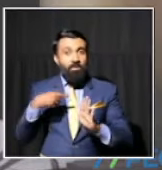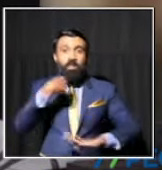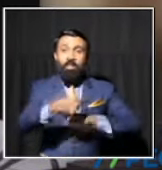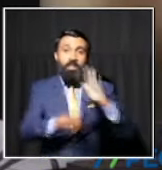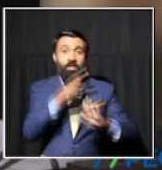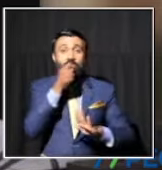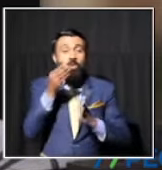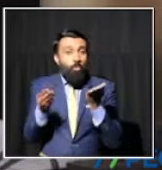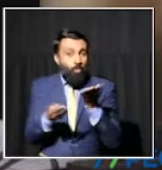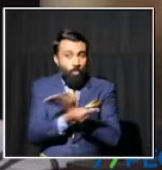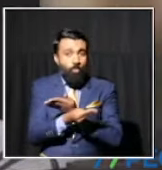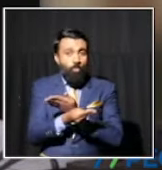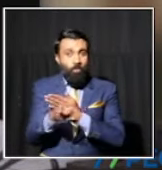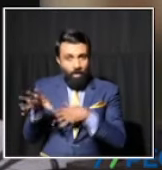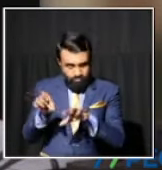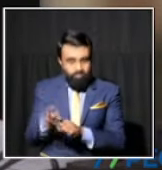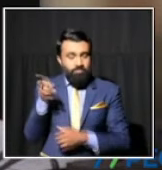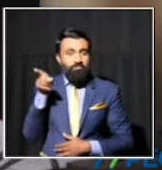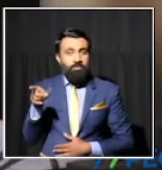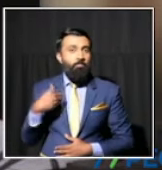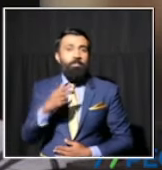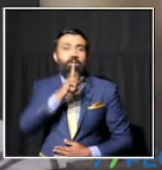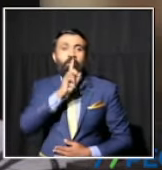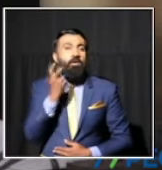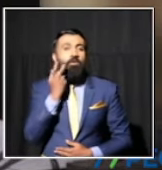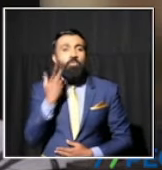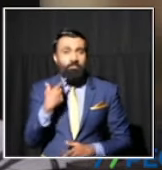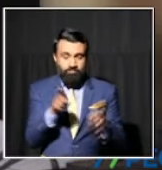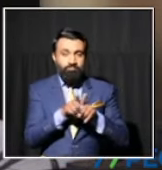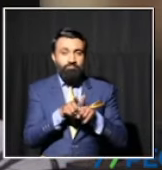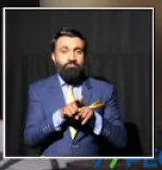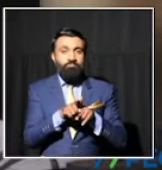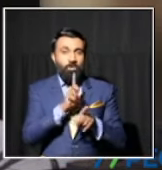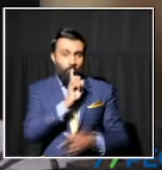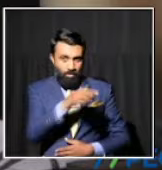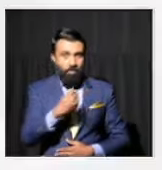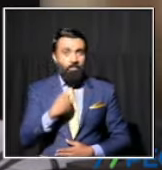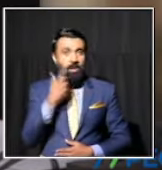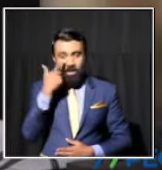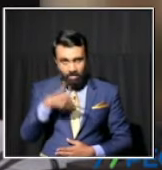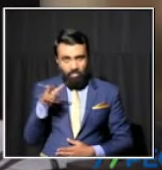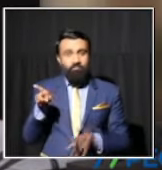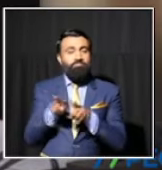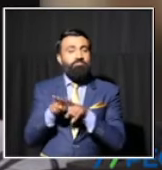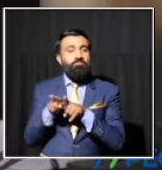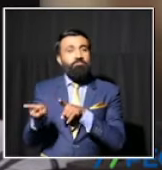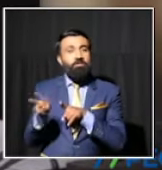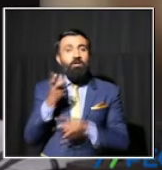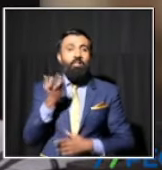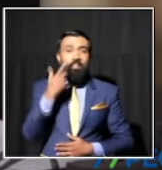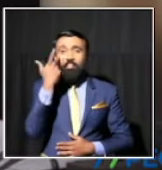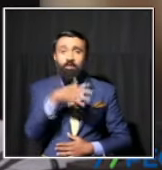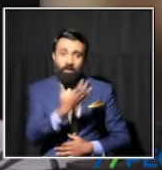යටින් අම්මගේ අප්පගේ බූදලද මේ රට? මම කතා කරන්නේ ගල්ලඟුරු කාර්යම් වෙනුවෙන්. එතුමා කිව්වේ ඒකද? මම කතා කරන්නේ ඩීසල් කාර්යම් වෙනුවෙන්. ඩීසල් ගල්ලඟුරු වල කොමිස් ගත්ත